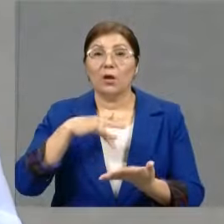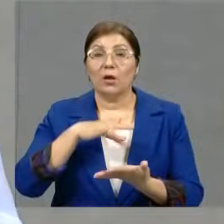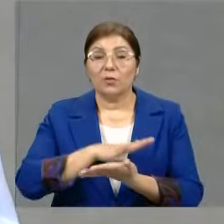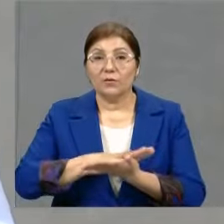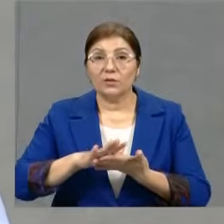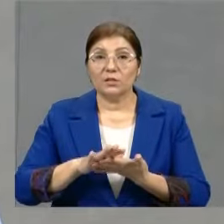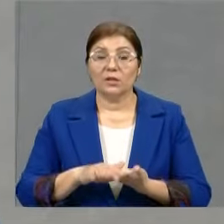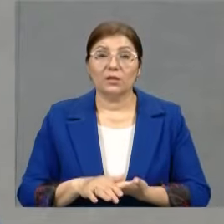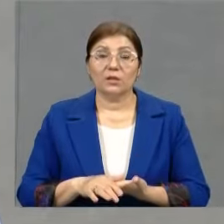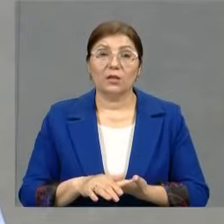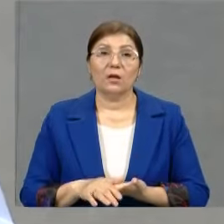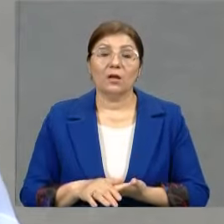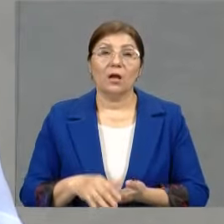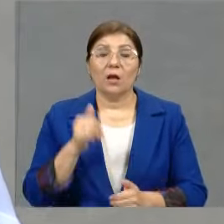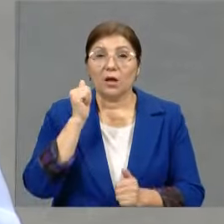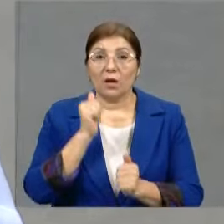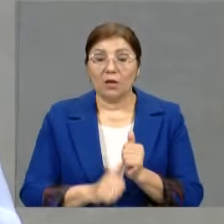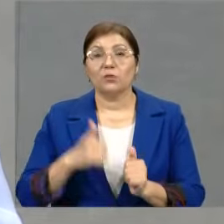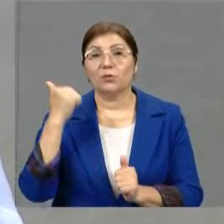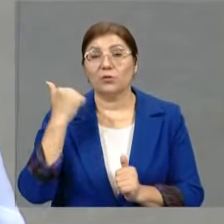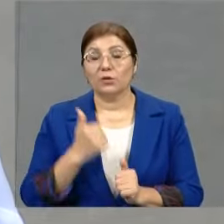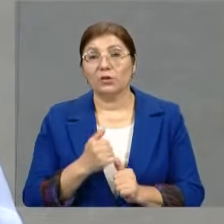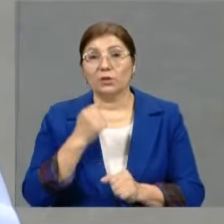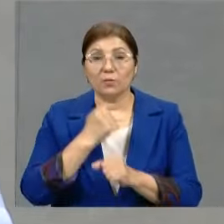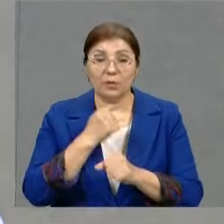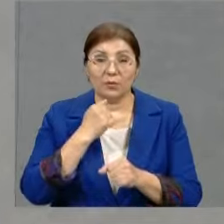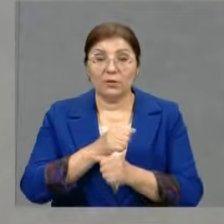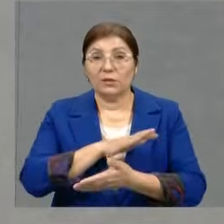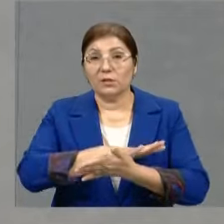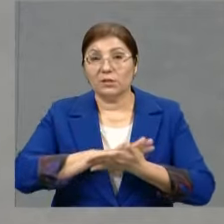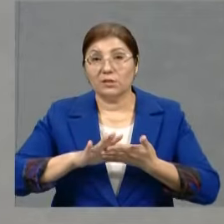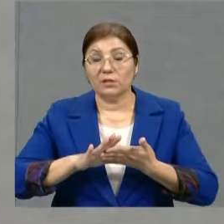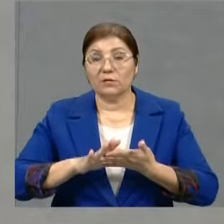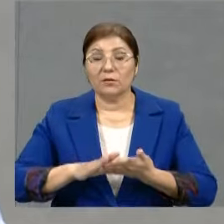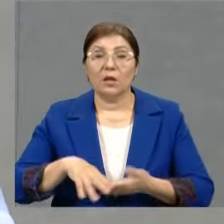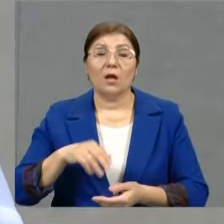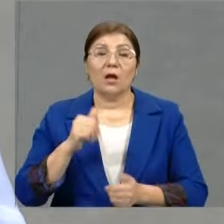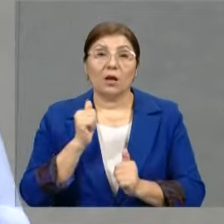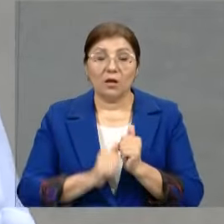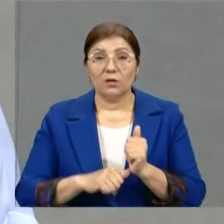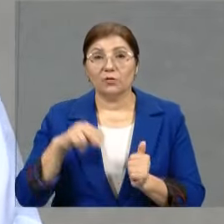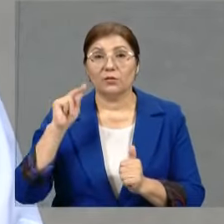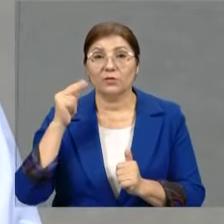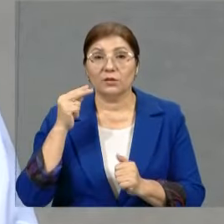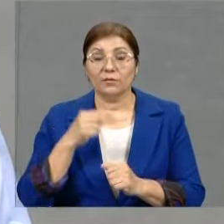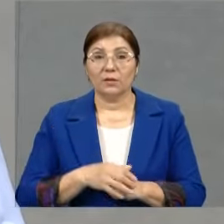нас проводится каждую неделю, чистый четверг. Это обязательно.